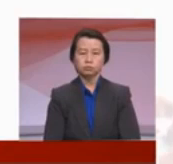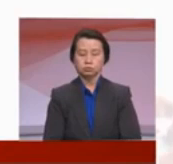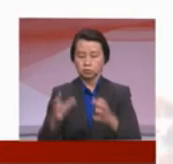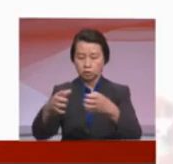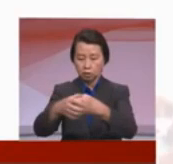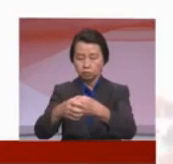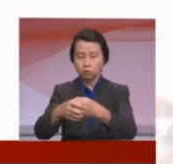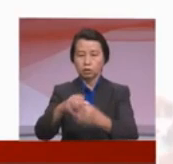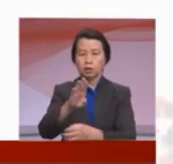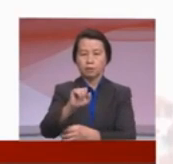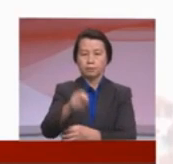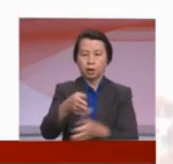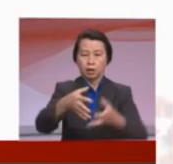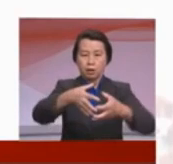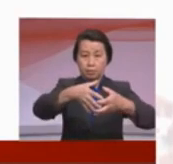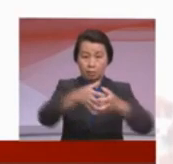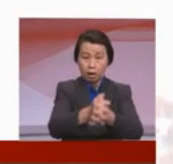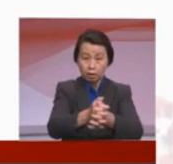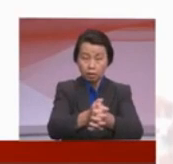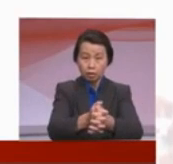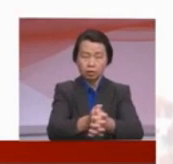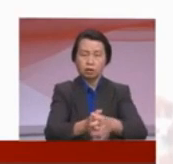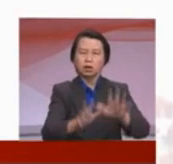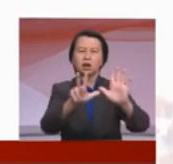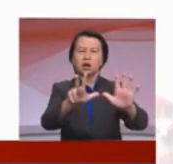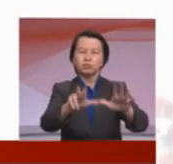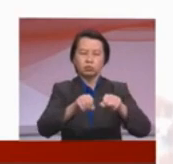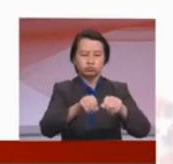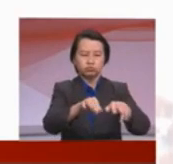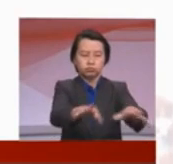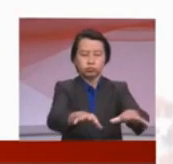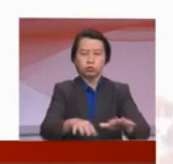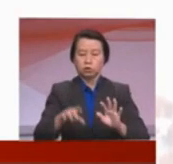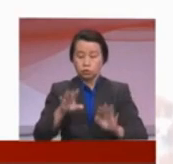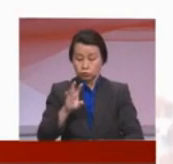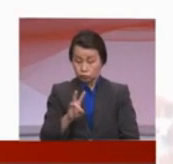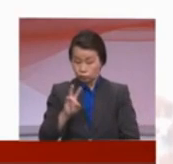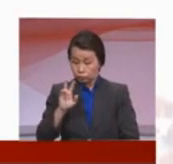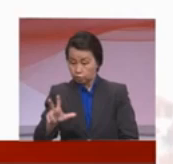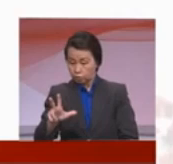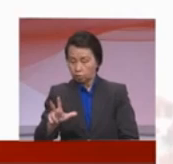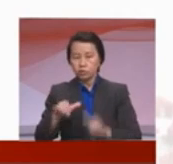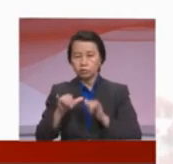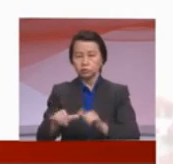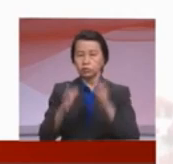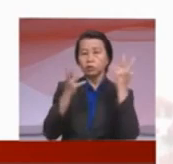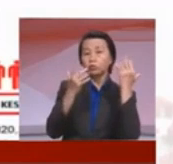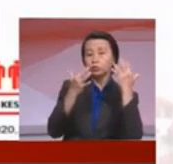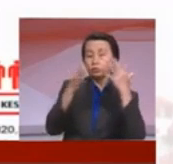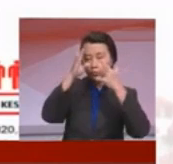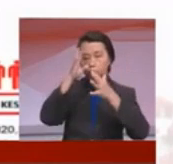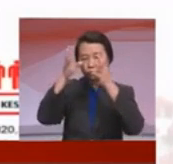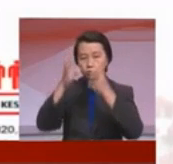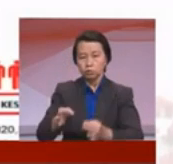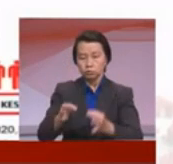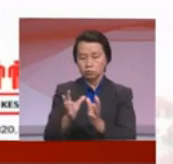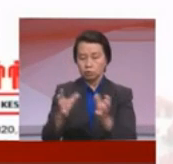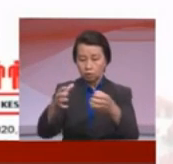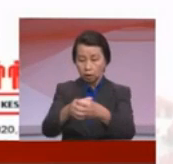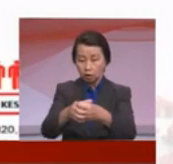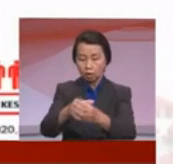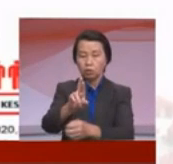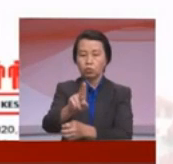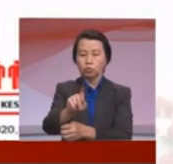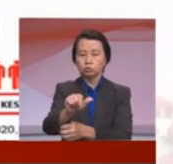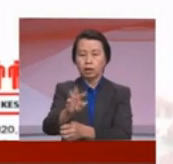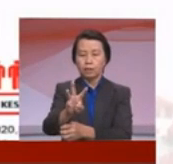Kluster Bah Manggis pula mencatatkan 8 jangkitan dan 73 lagi masih menunggu keputusan. Kluster Utama